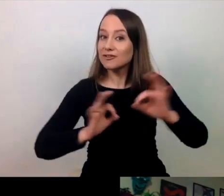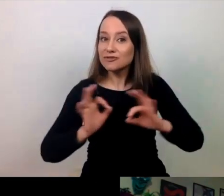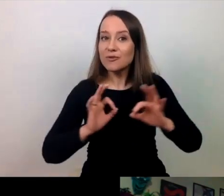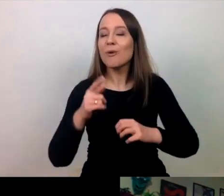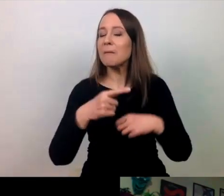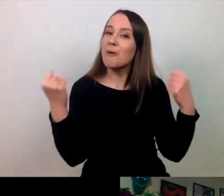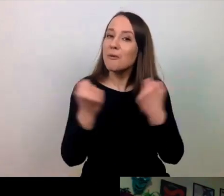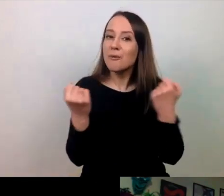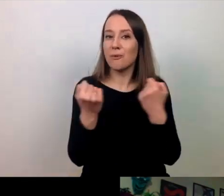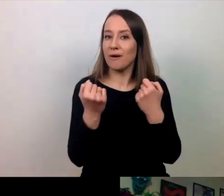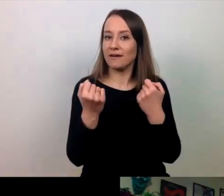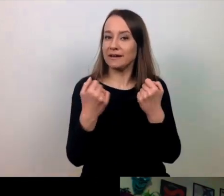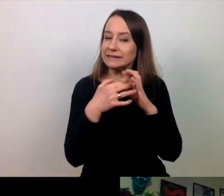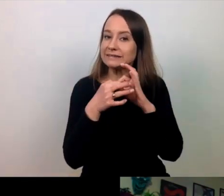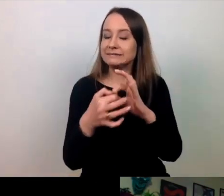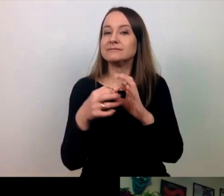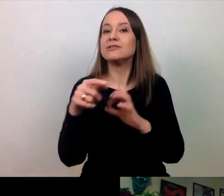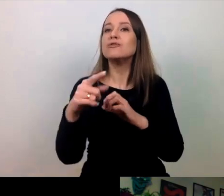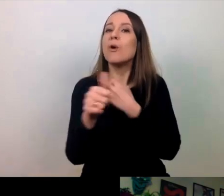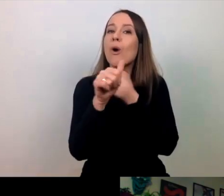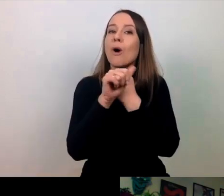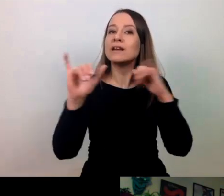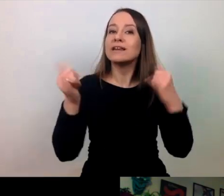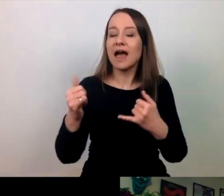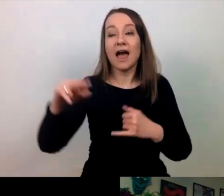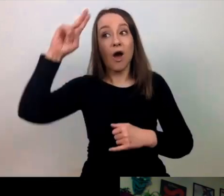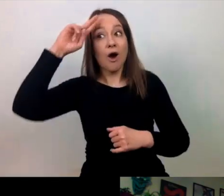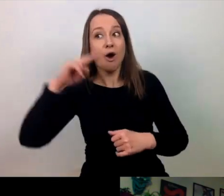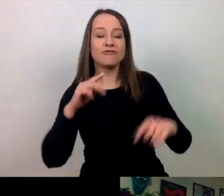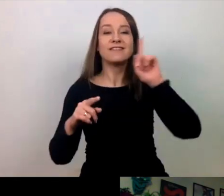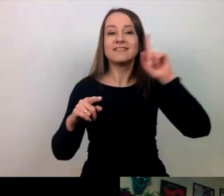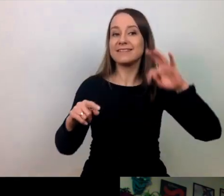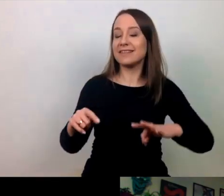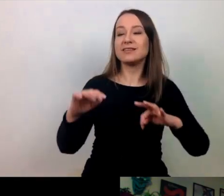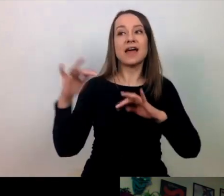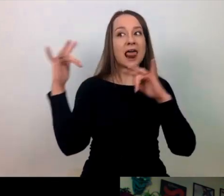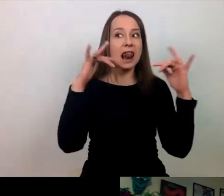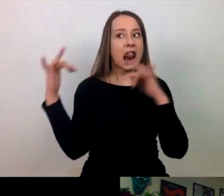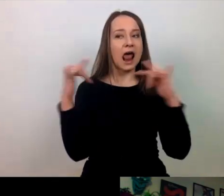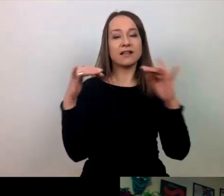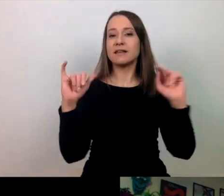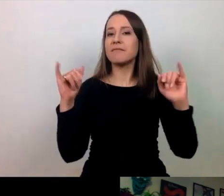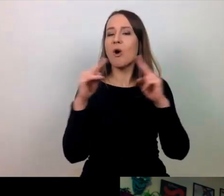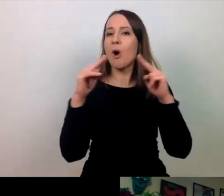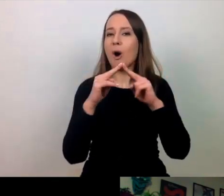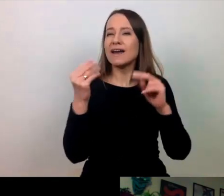wymiar i opowiada jednak o tej relacji między ojcem a synem i o jeszcze paru innych rzeczach, nie? Więc